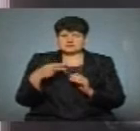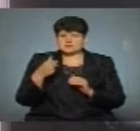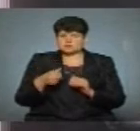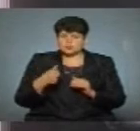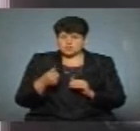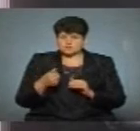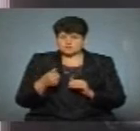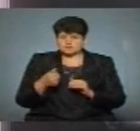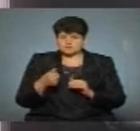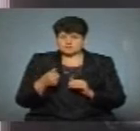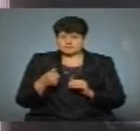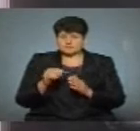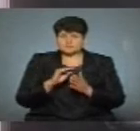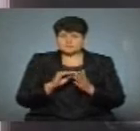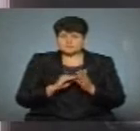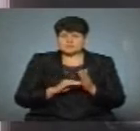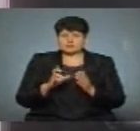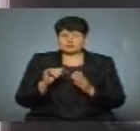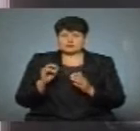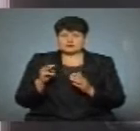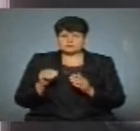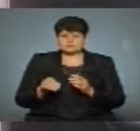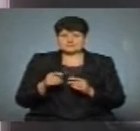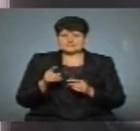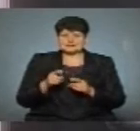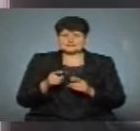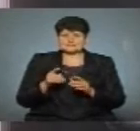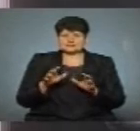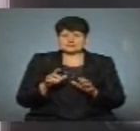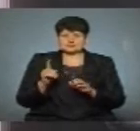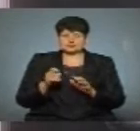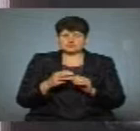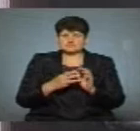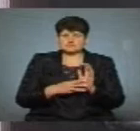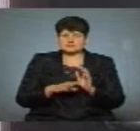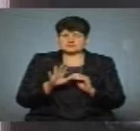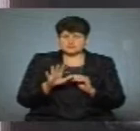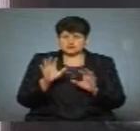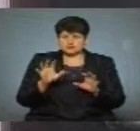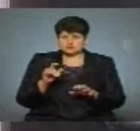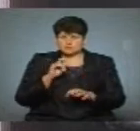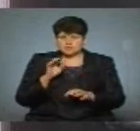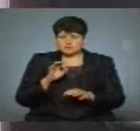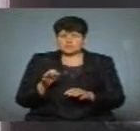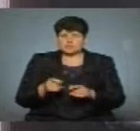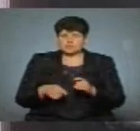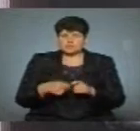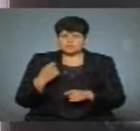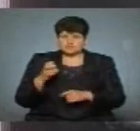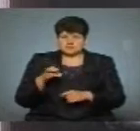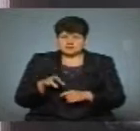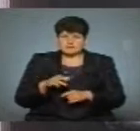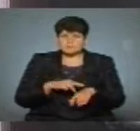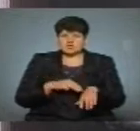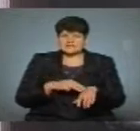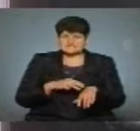року, складений на Букатку за статтею 185 Кодексу України про адмінправопорушення,